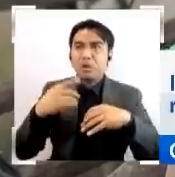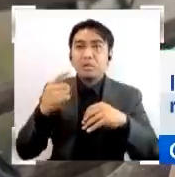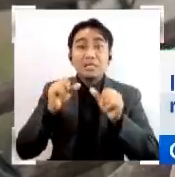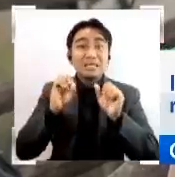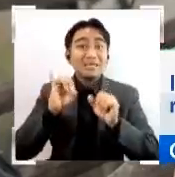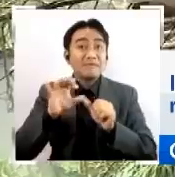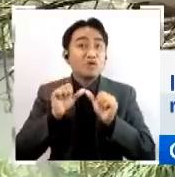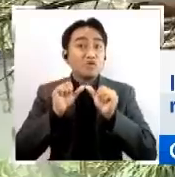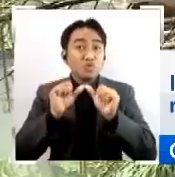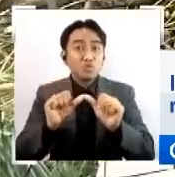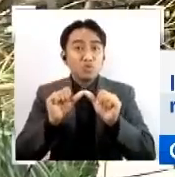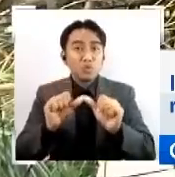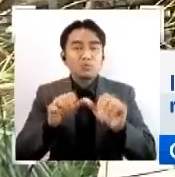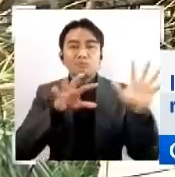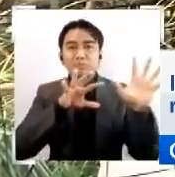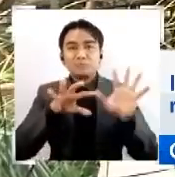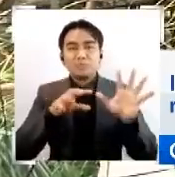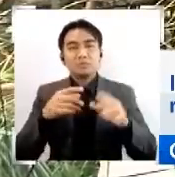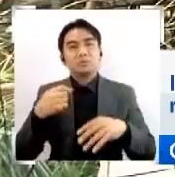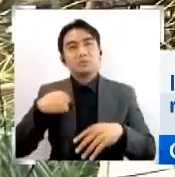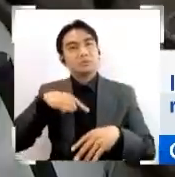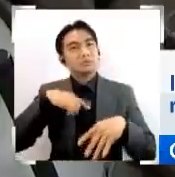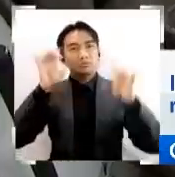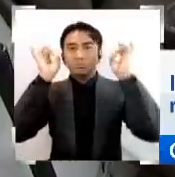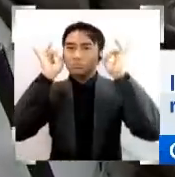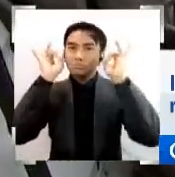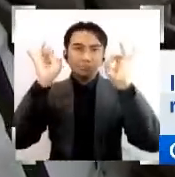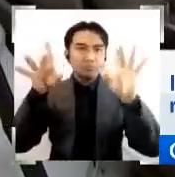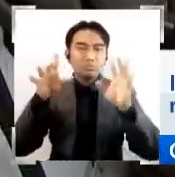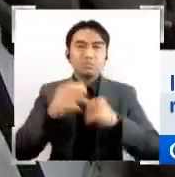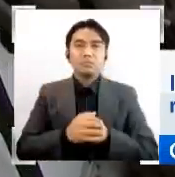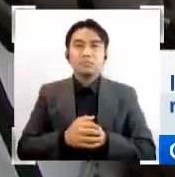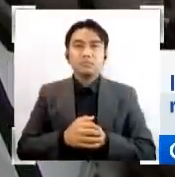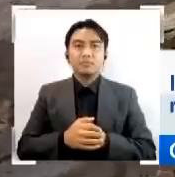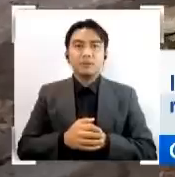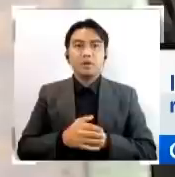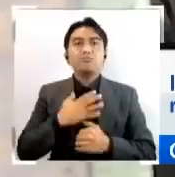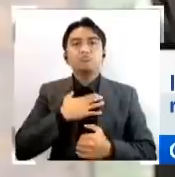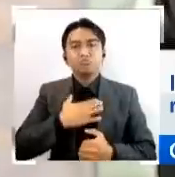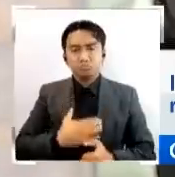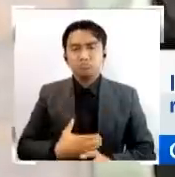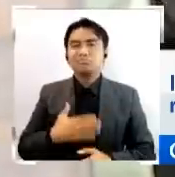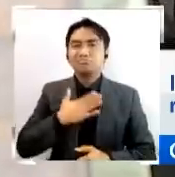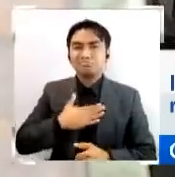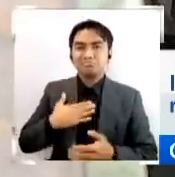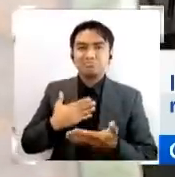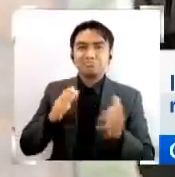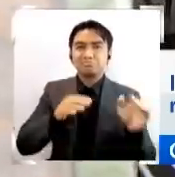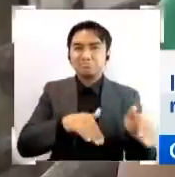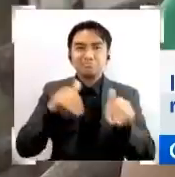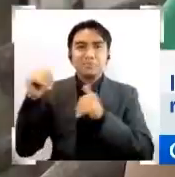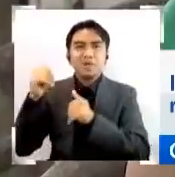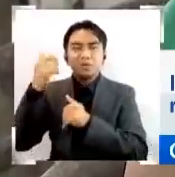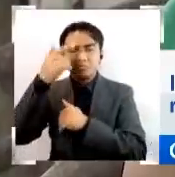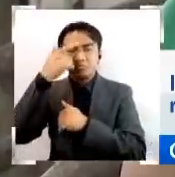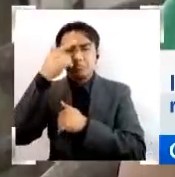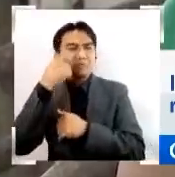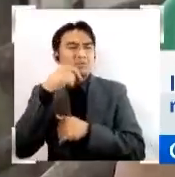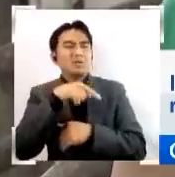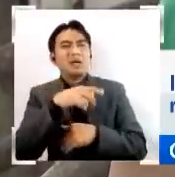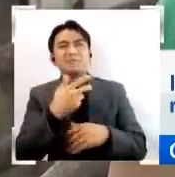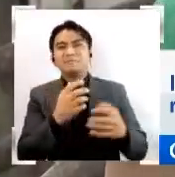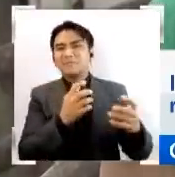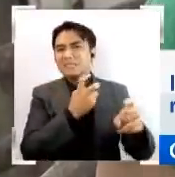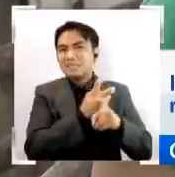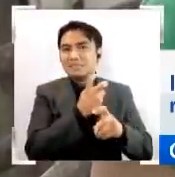delikado na po kami dyan. Hiling nila, malilipatan lalo't hindi sila makaalis doon dahil sa hirap ng buhay. Lilikas po kung